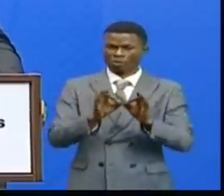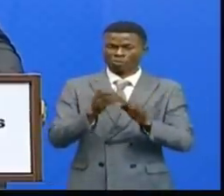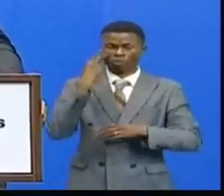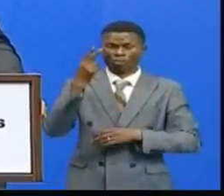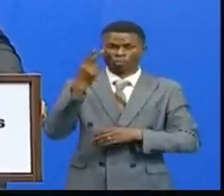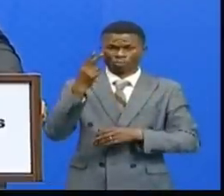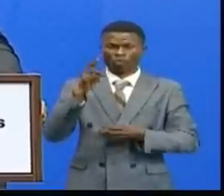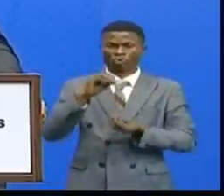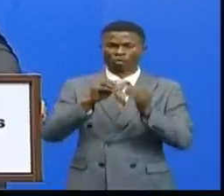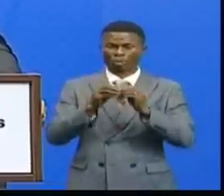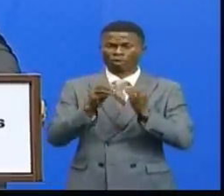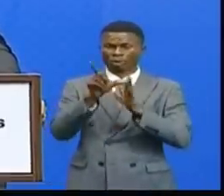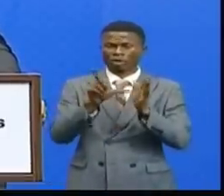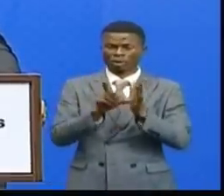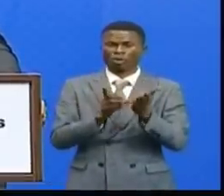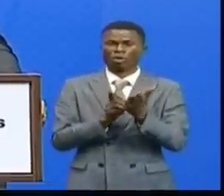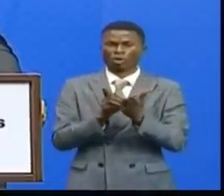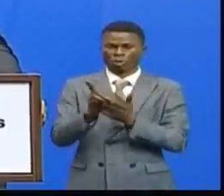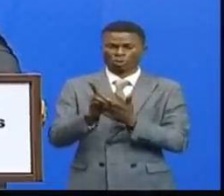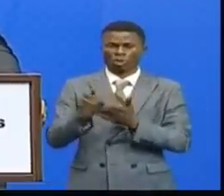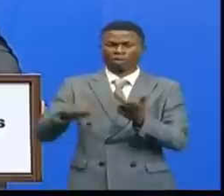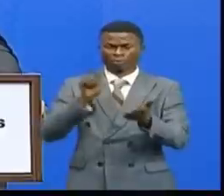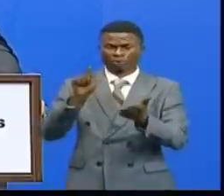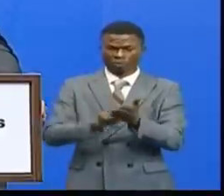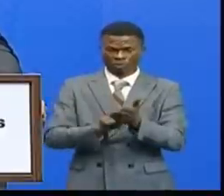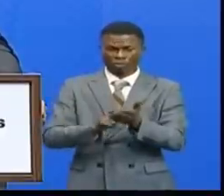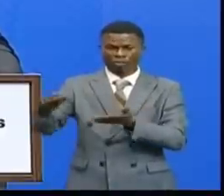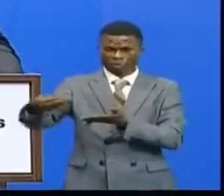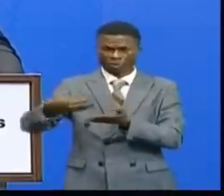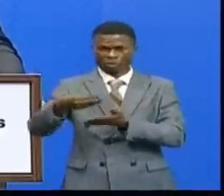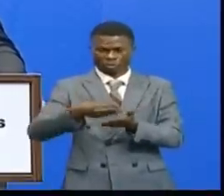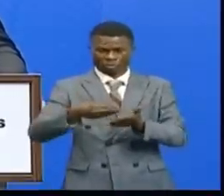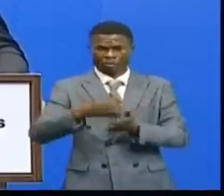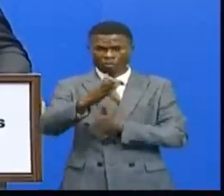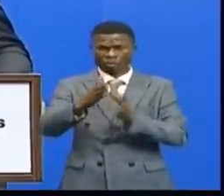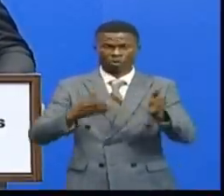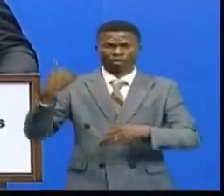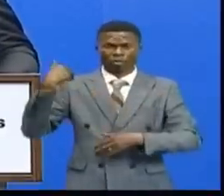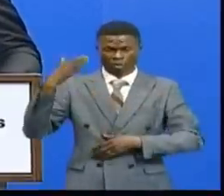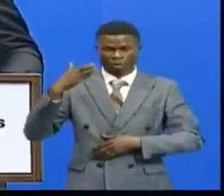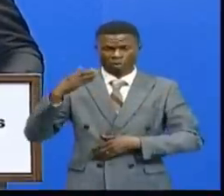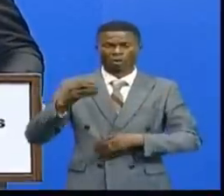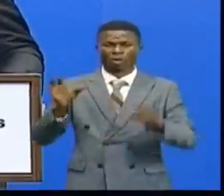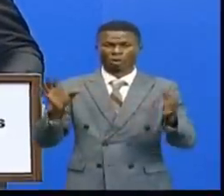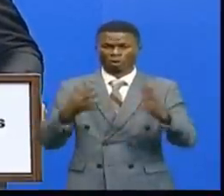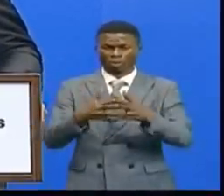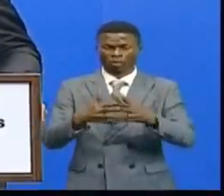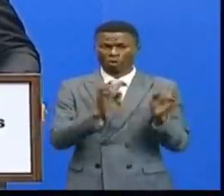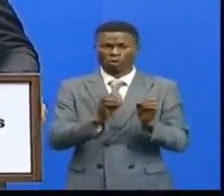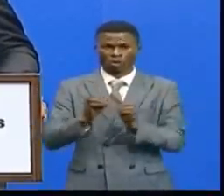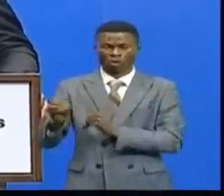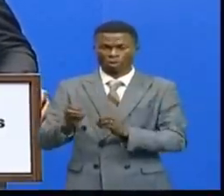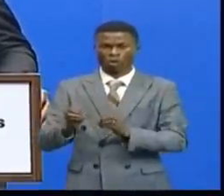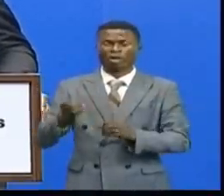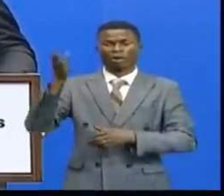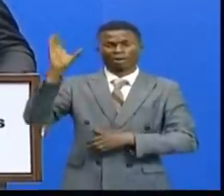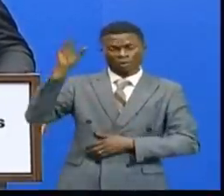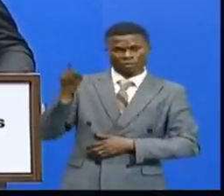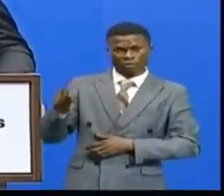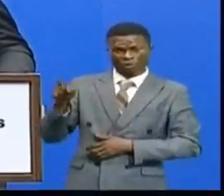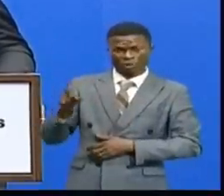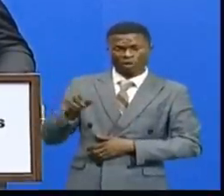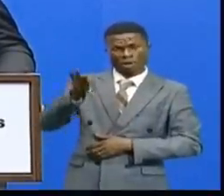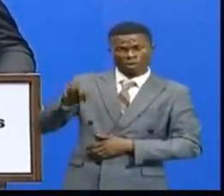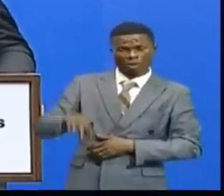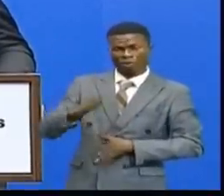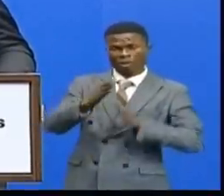la nomenclature de droits taxes et redevances à percevoir par les services nationaux de coopératives et organisations paysannes au profit